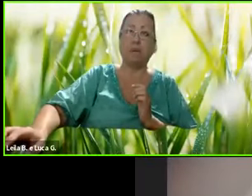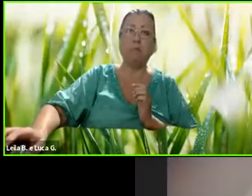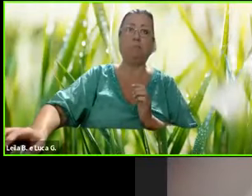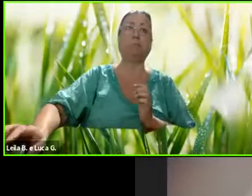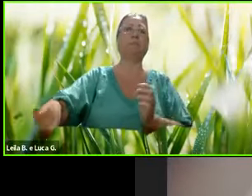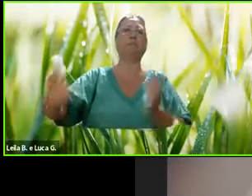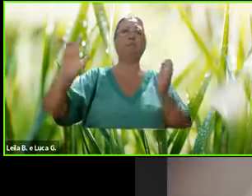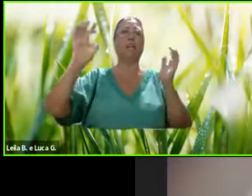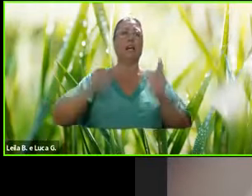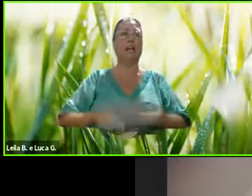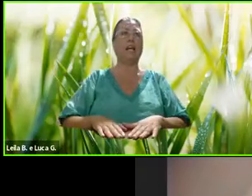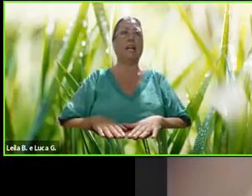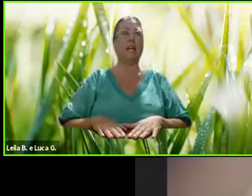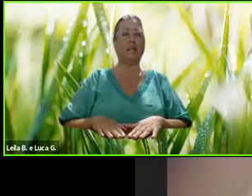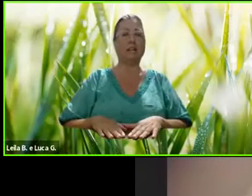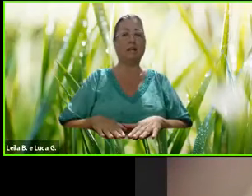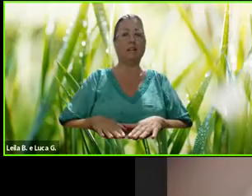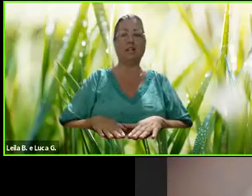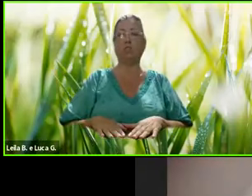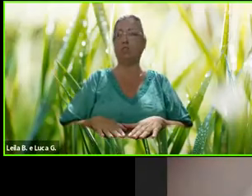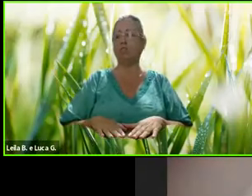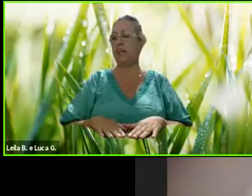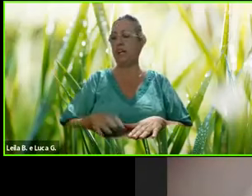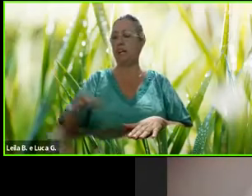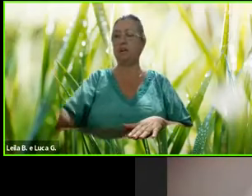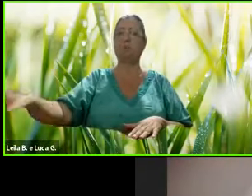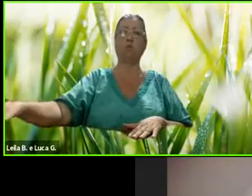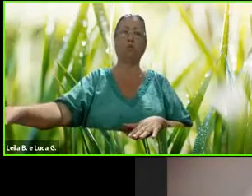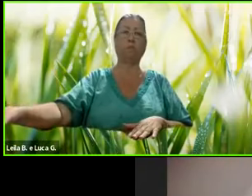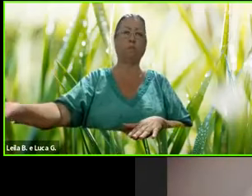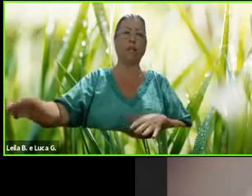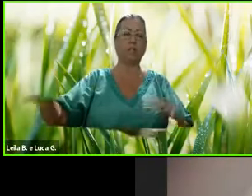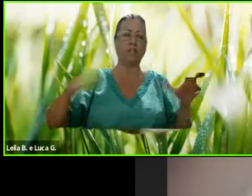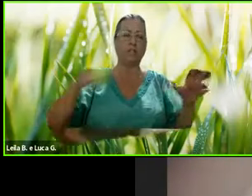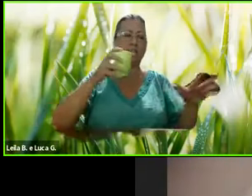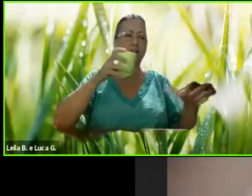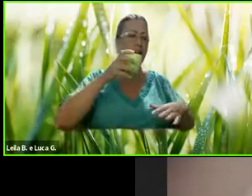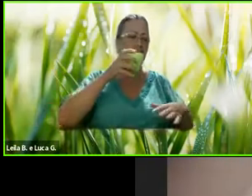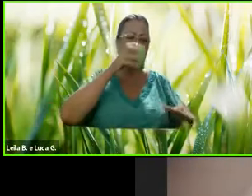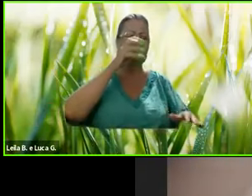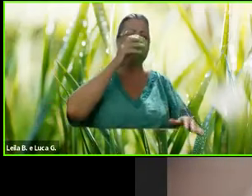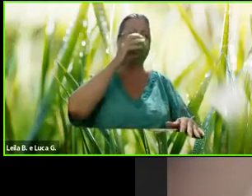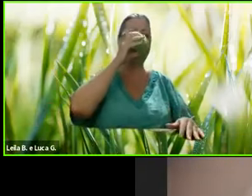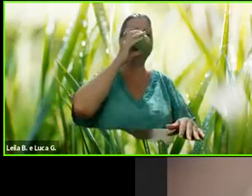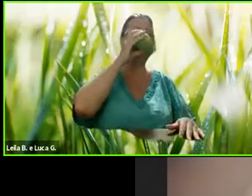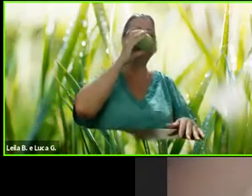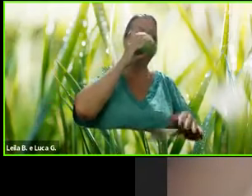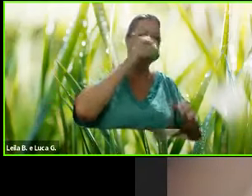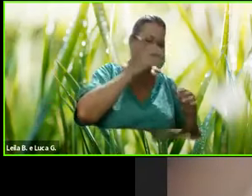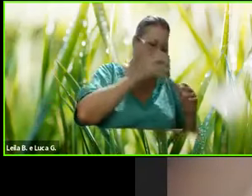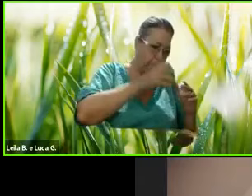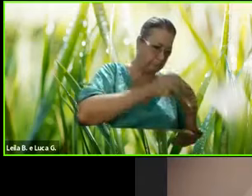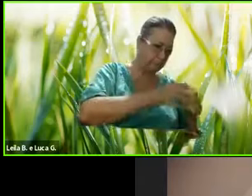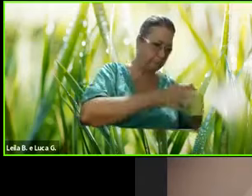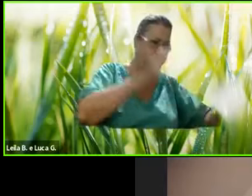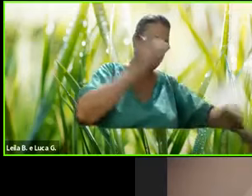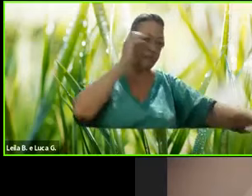Qua siamo, ho letto, era molto pieno di dettagli